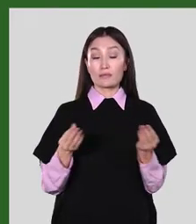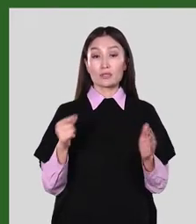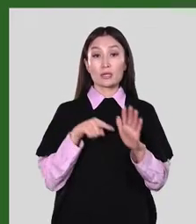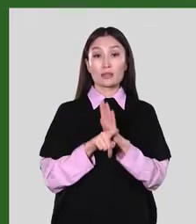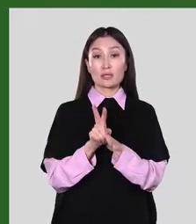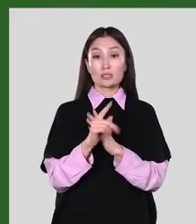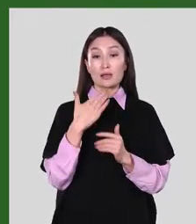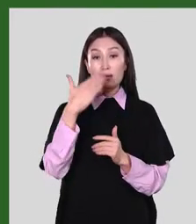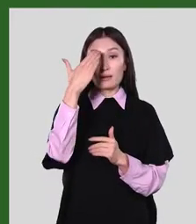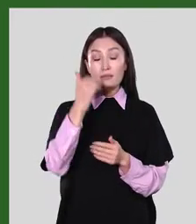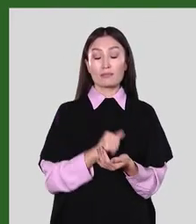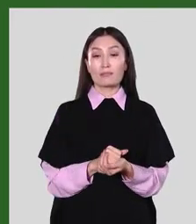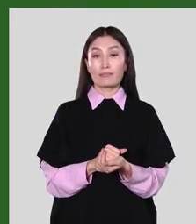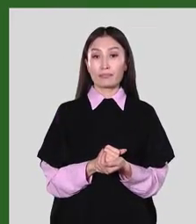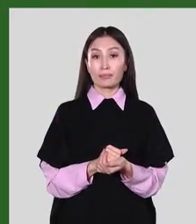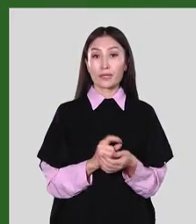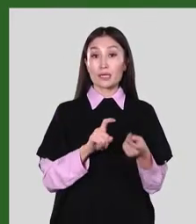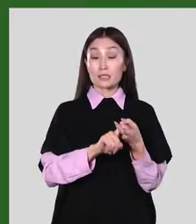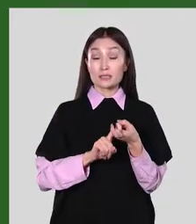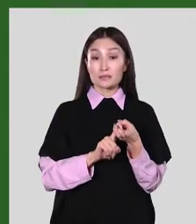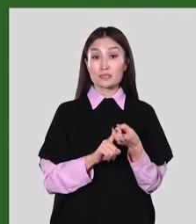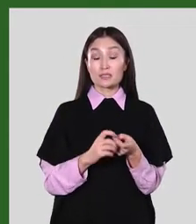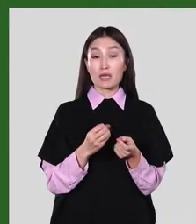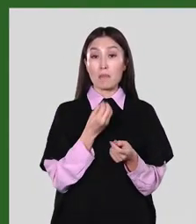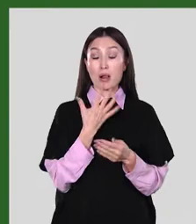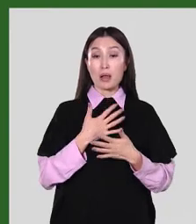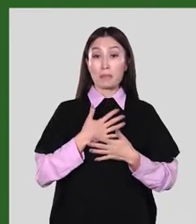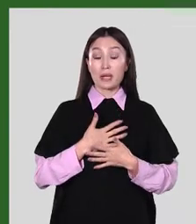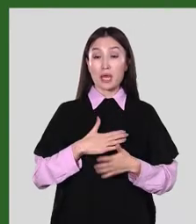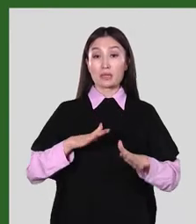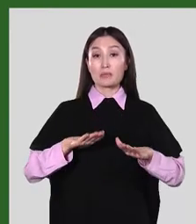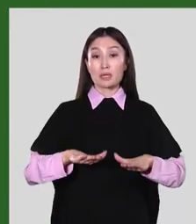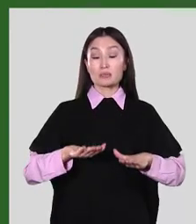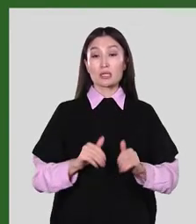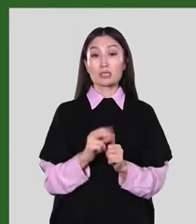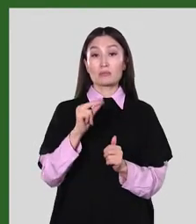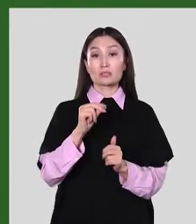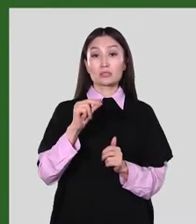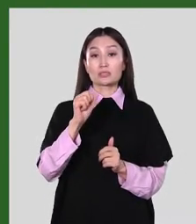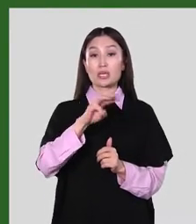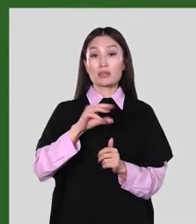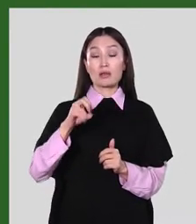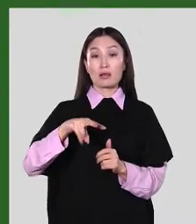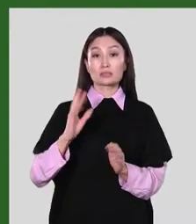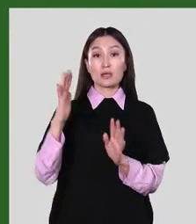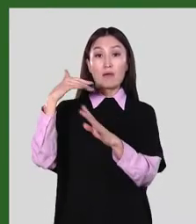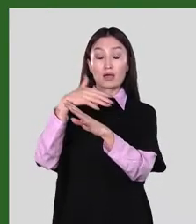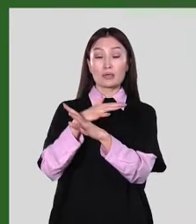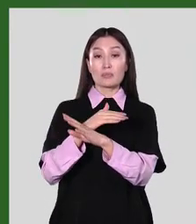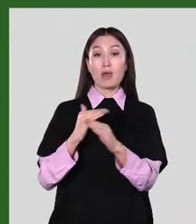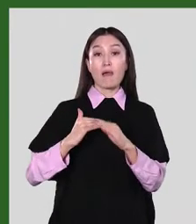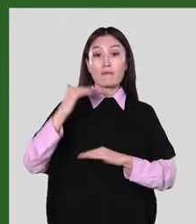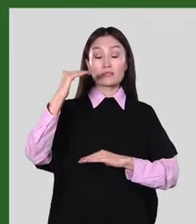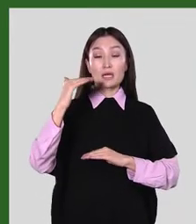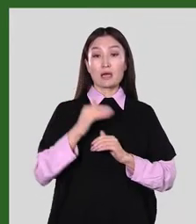лета связи с благоприятным расположением четкой пскова хребта высока доля